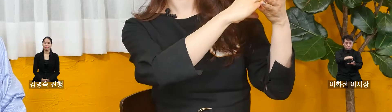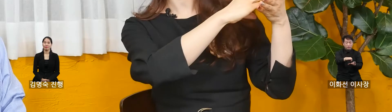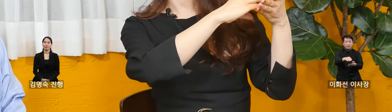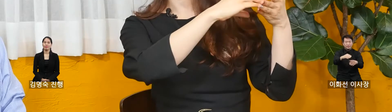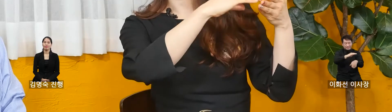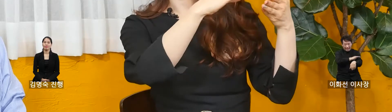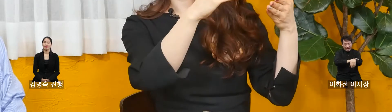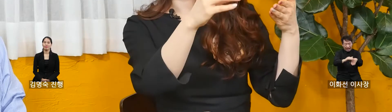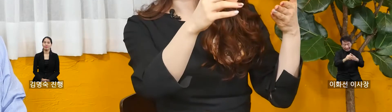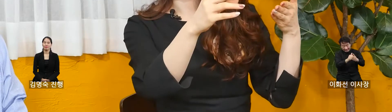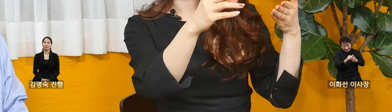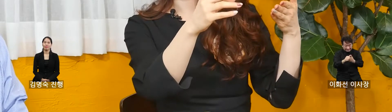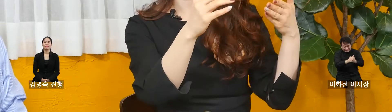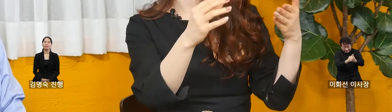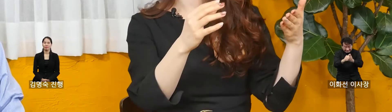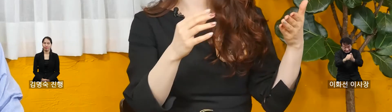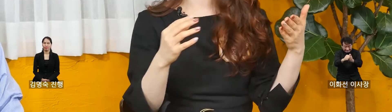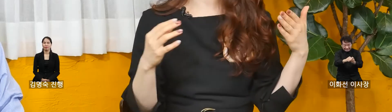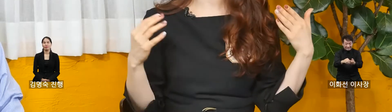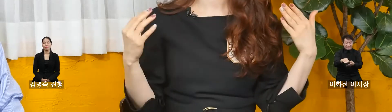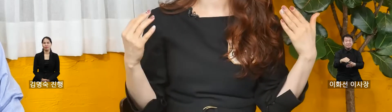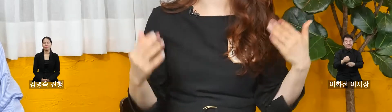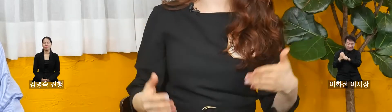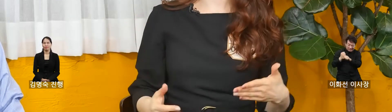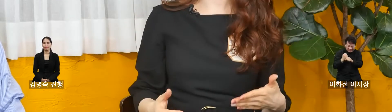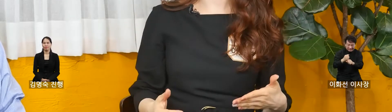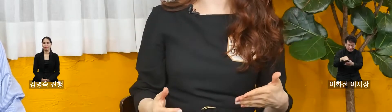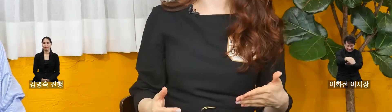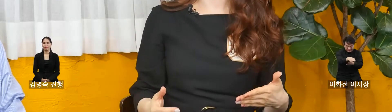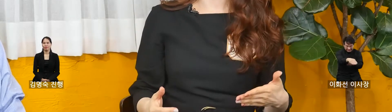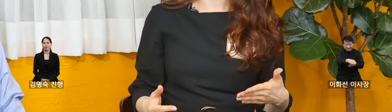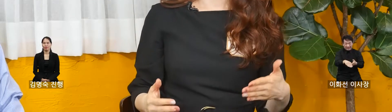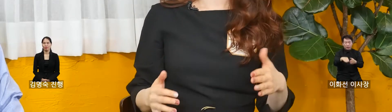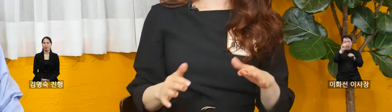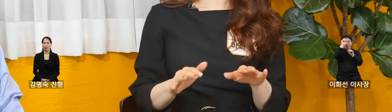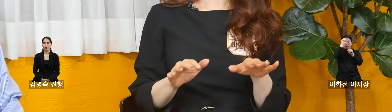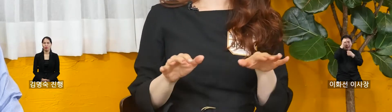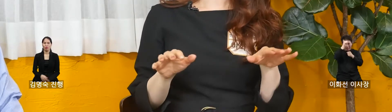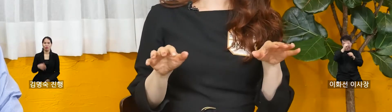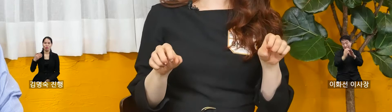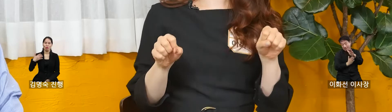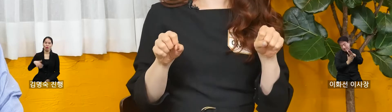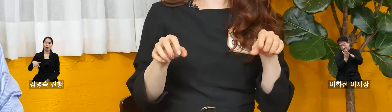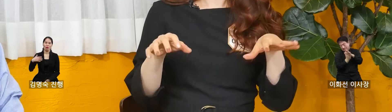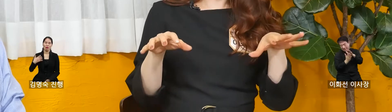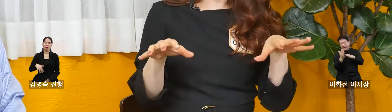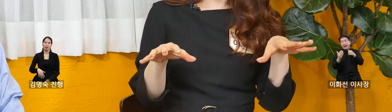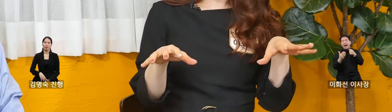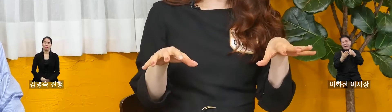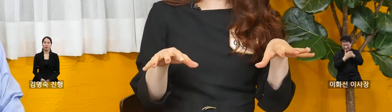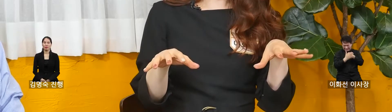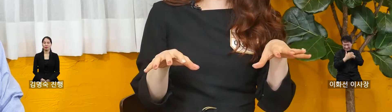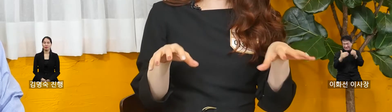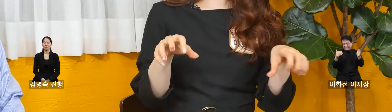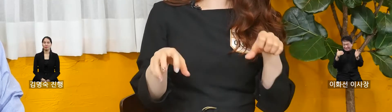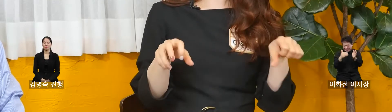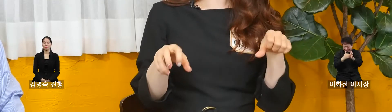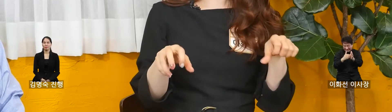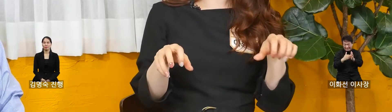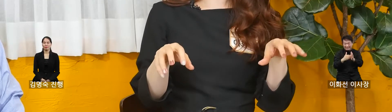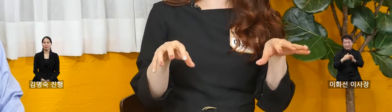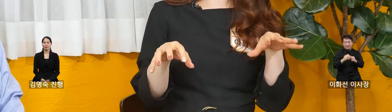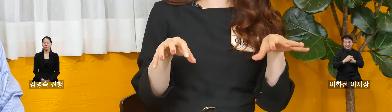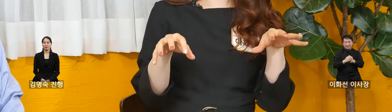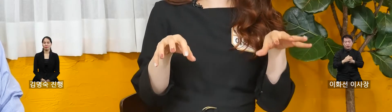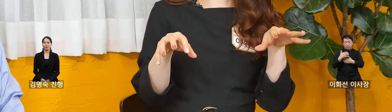잘 끌고 다녀야 돼요. 그러려면은 발바닥까지 그 압축을 하는 어떤 바닥과 지탱을